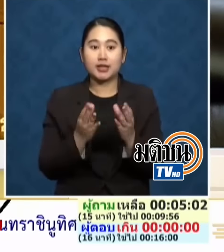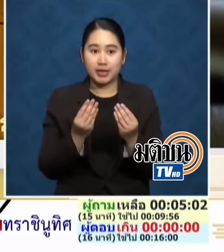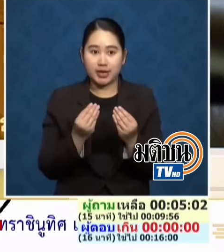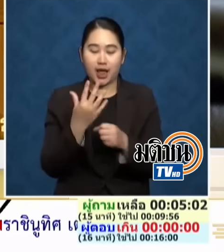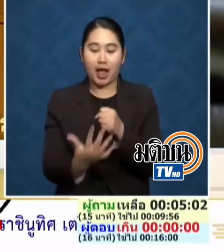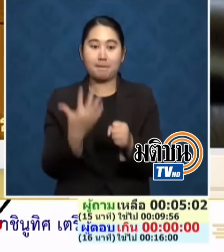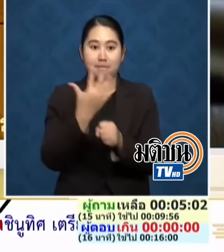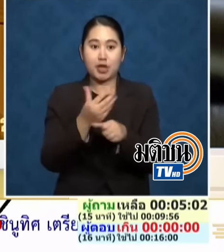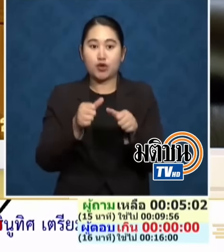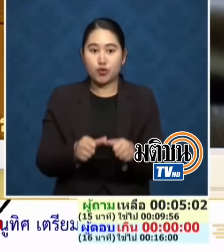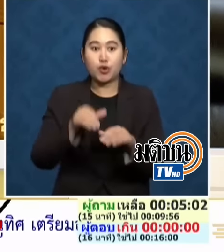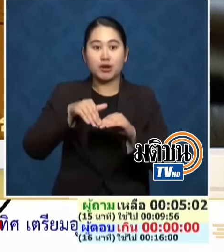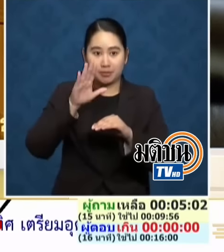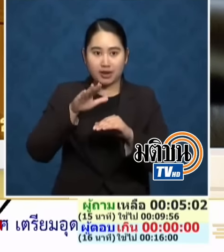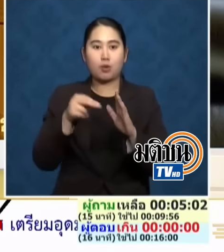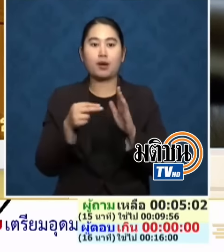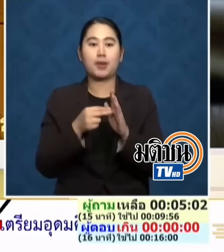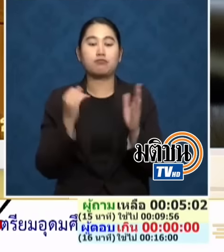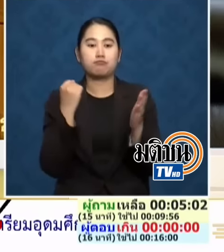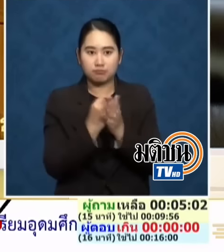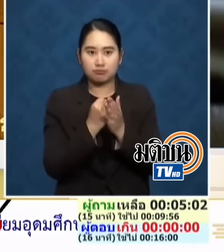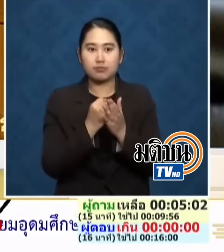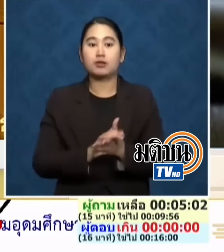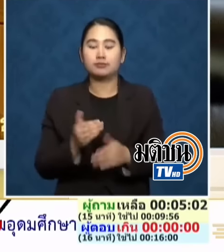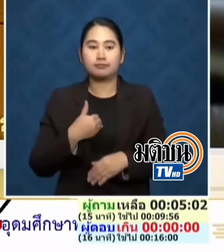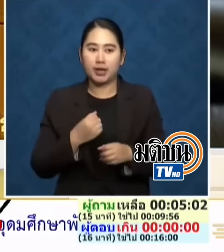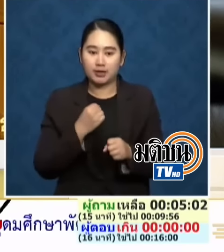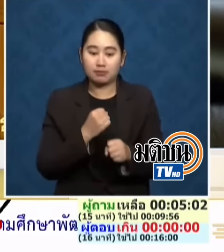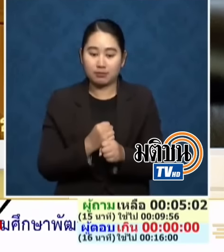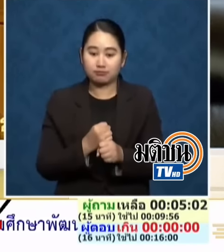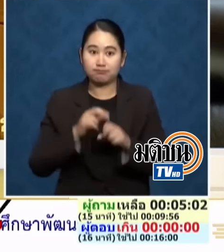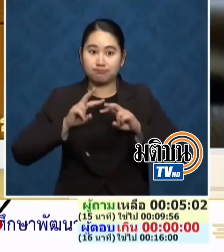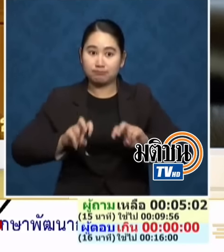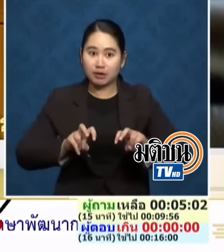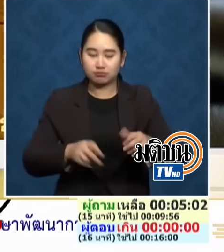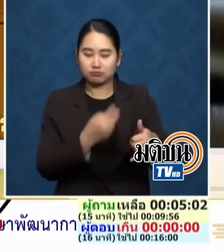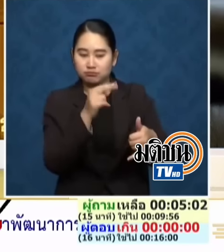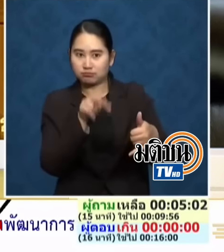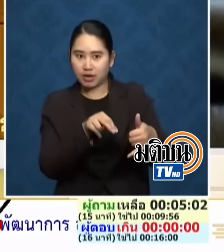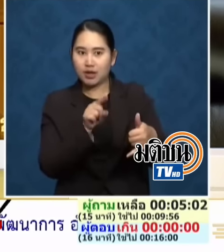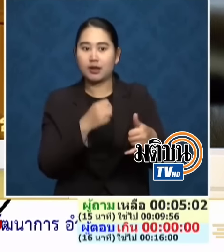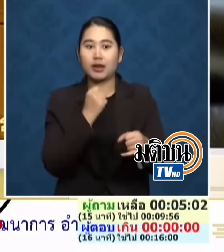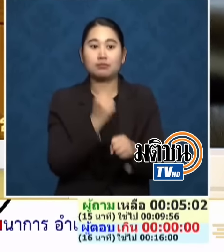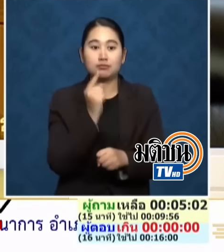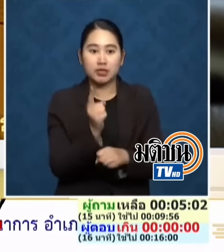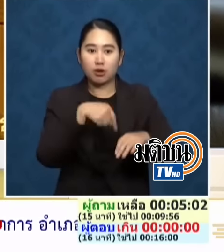รชโนตรสอประกอร์ สนเพอการเกษฐเราต้องเข้าไปชำแกเลยว่าใช้เกษฐกรณแลทำกน จิไหม